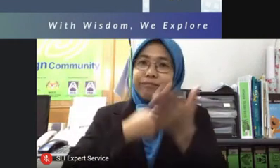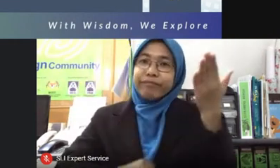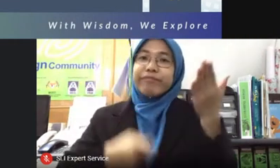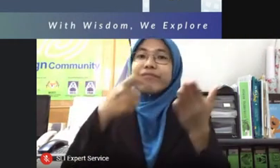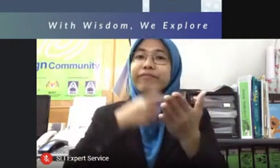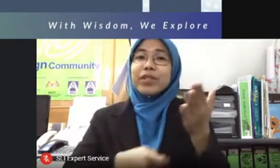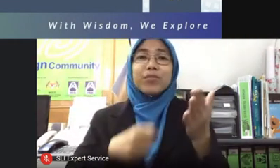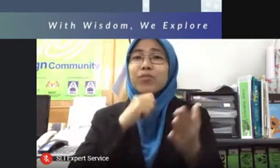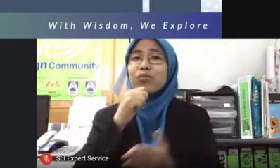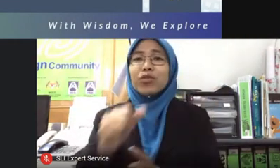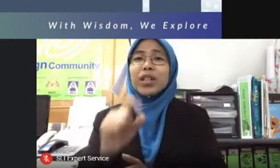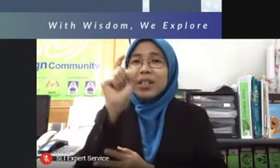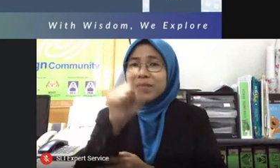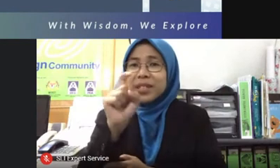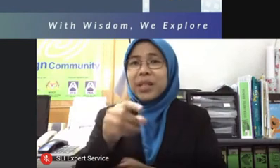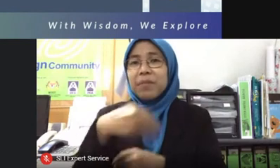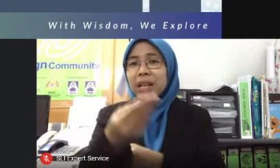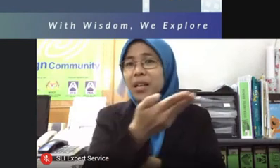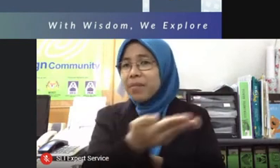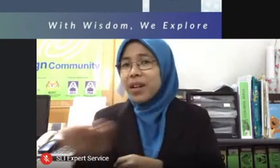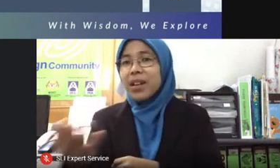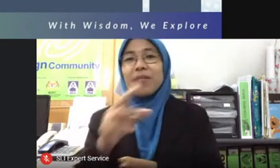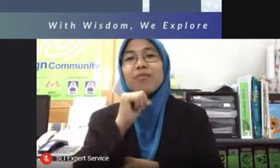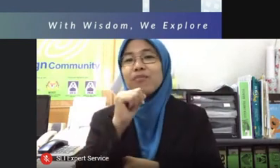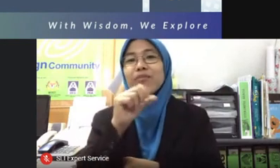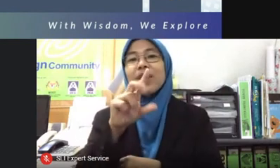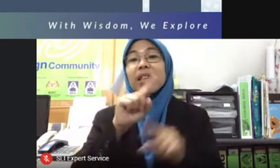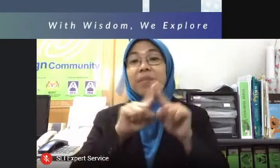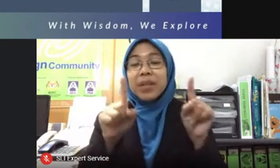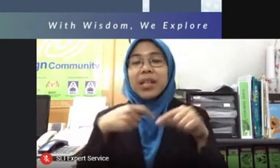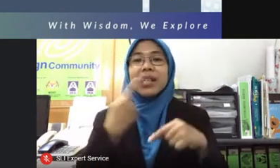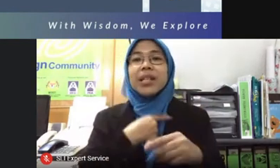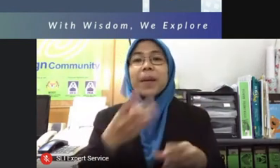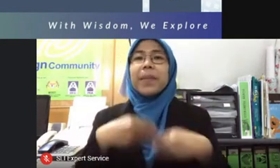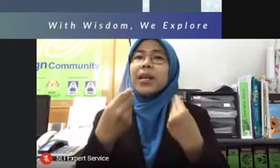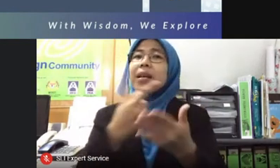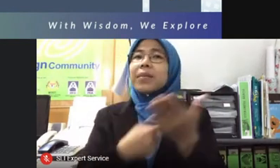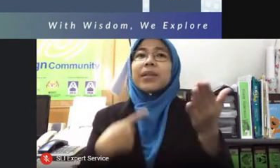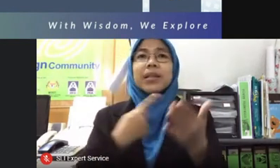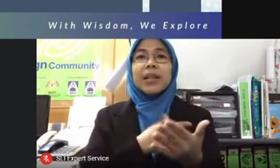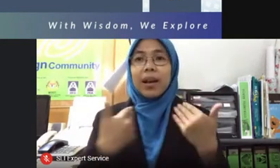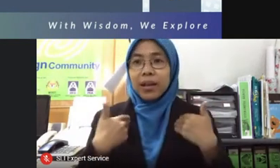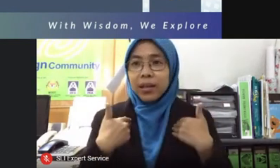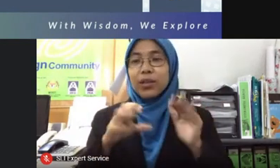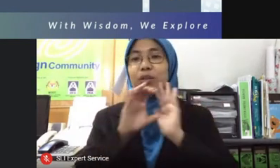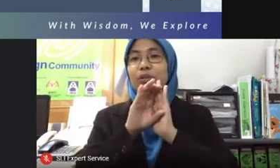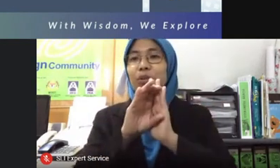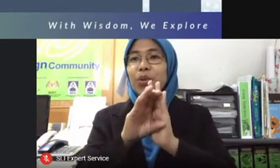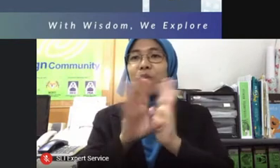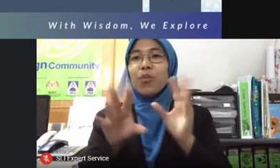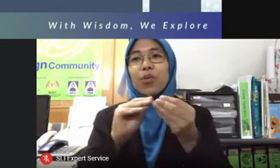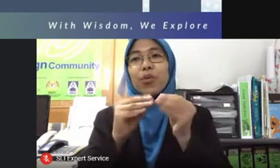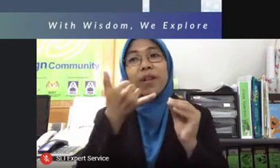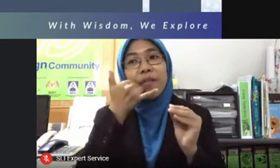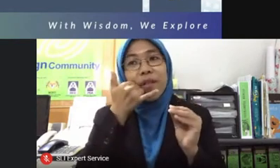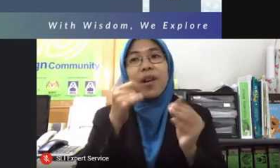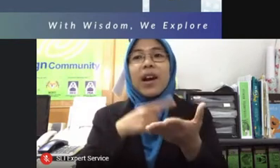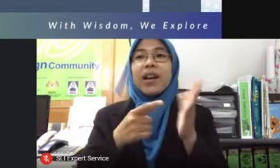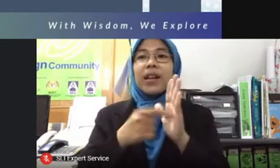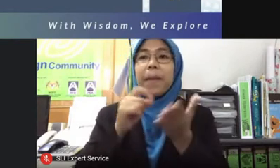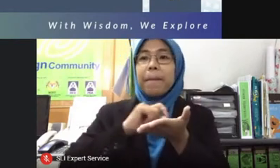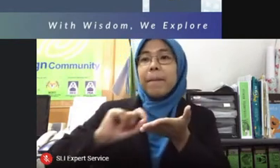menghargai bukannya semestinya bagi barang, tapi kita bagi apa yang kita ada lah. Contohnya macam contoh nombor telefon, kalau macam ada pen